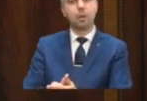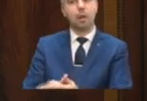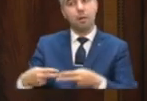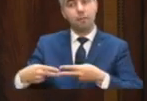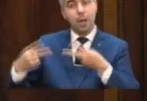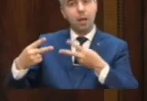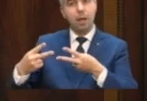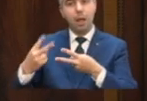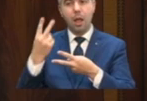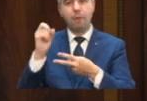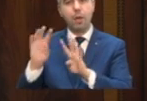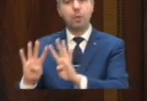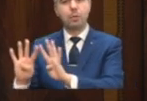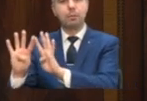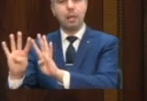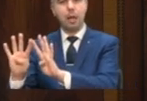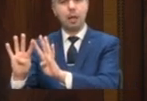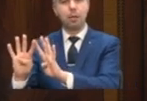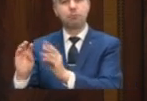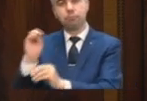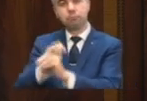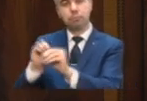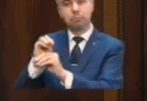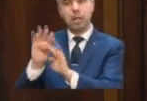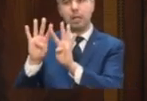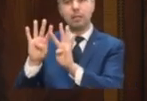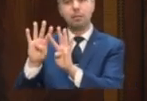سنة 2008، عرف إنجاز تقريبا